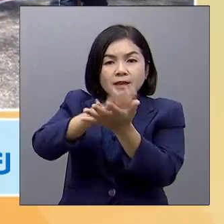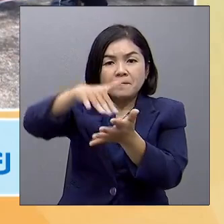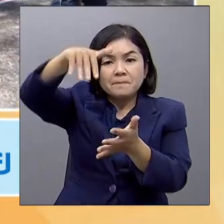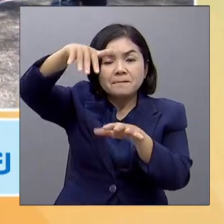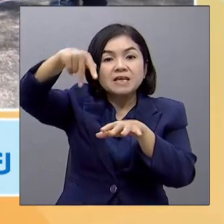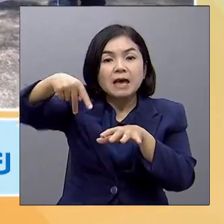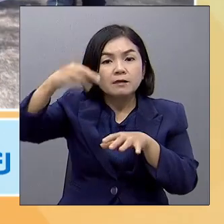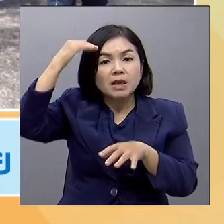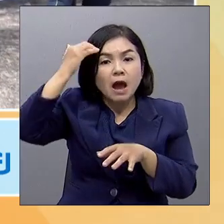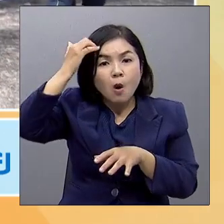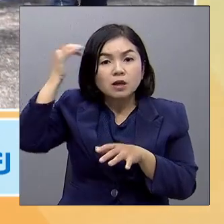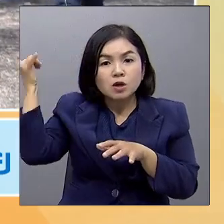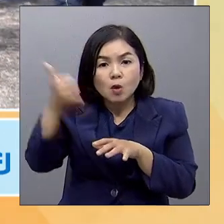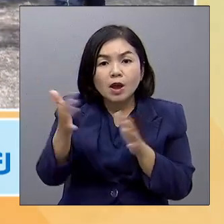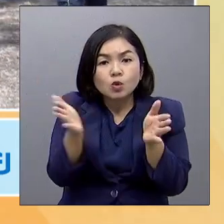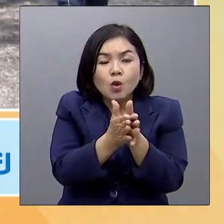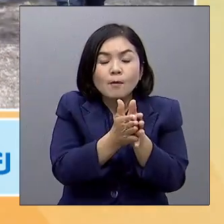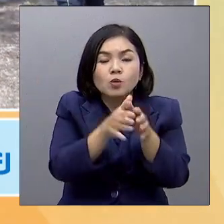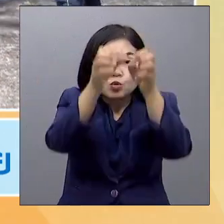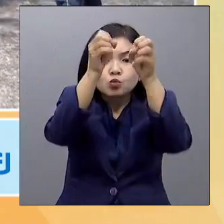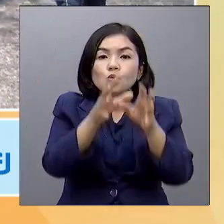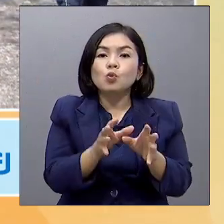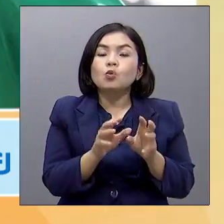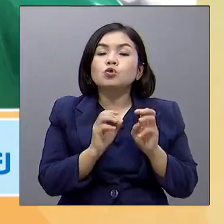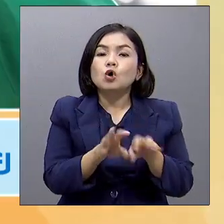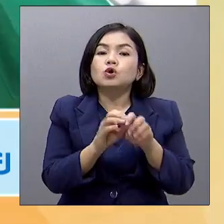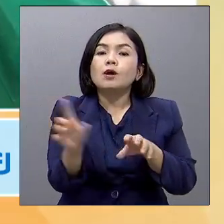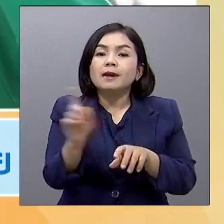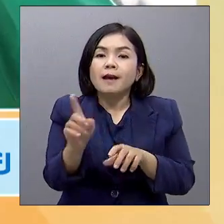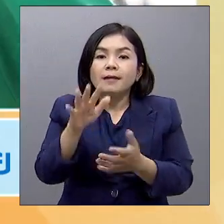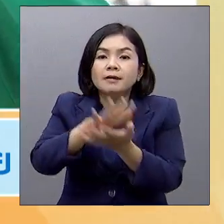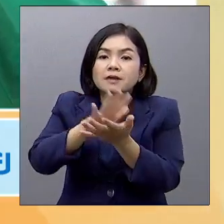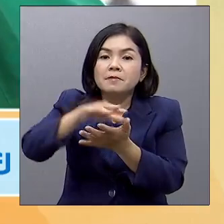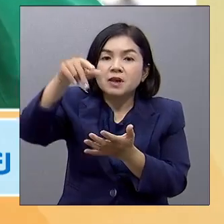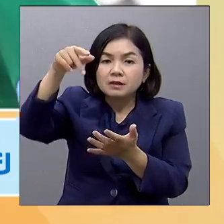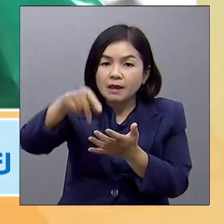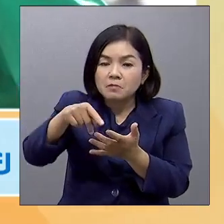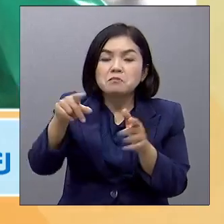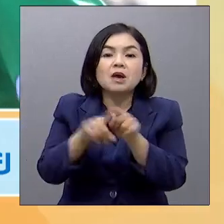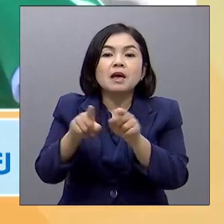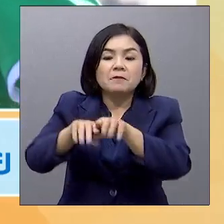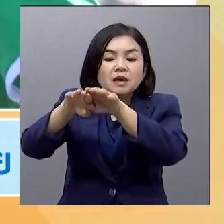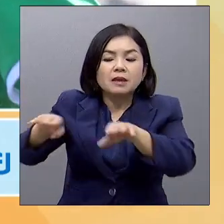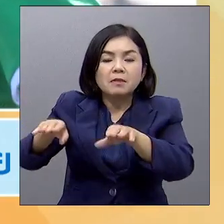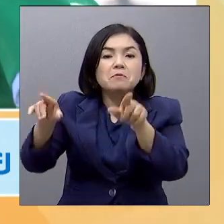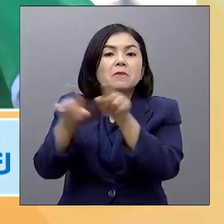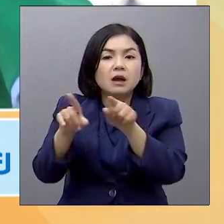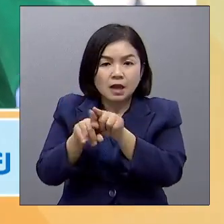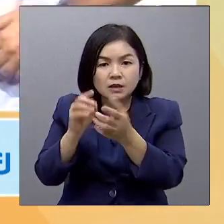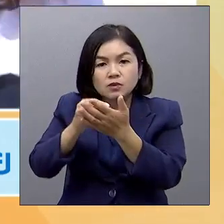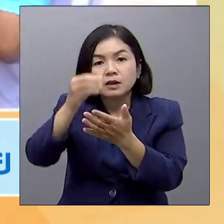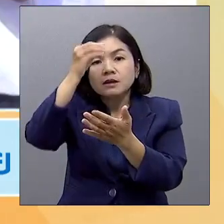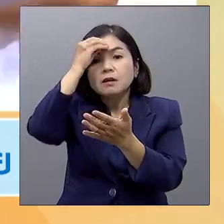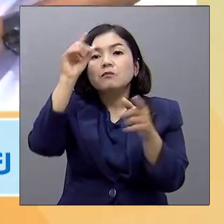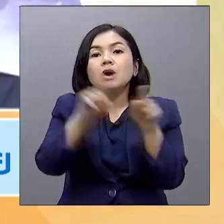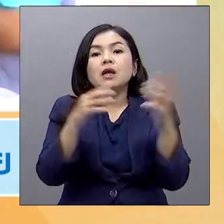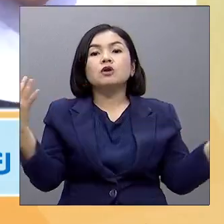ชะเรีนธรรมดาคุณครูจะสอนอย่างไรเพรเราถอวาเดพิเศษก็คือเด็คนหนึ่งซึ่งจะต้องได้รบการเรียนเหมือนกั